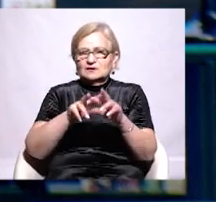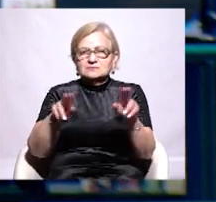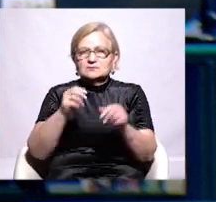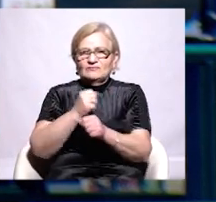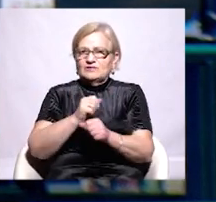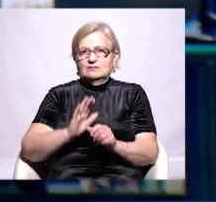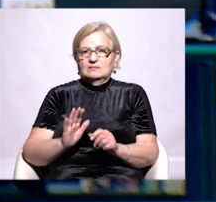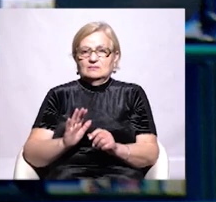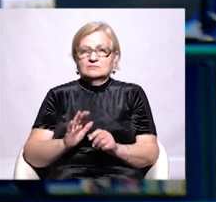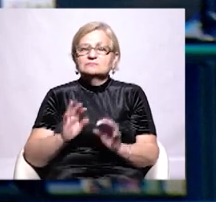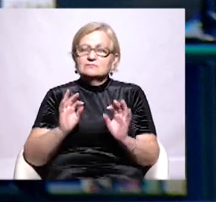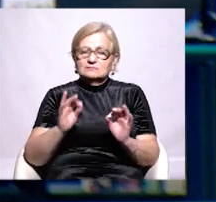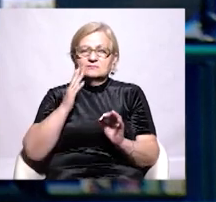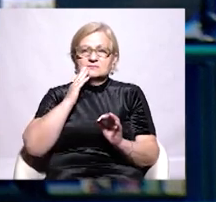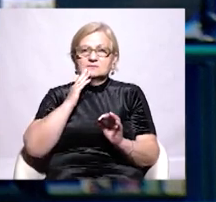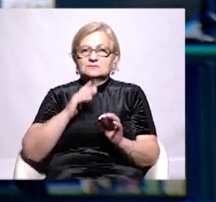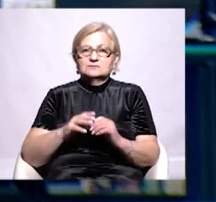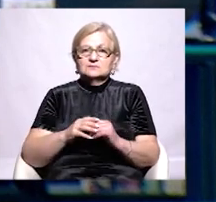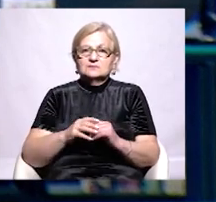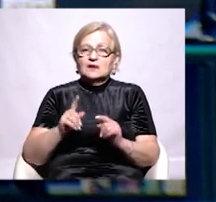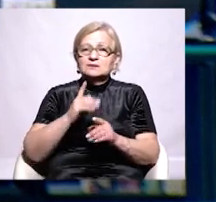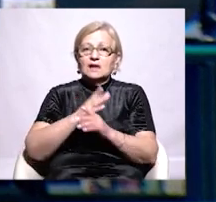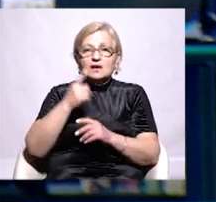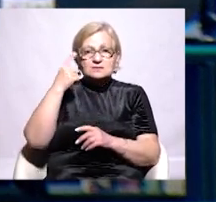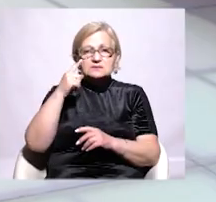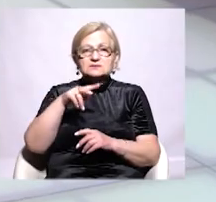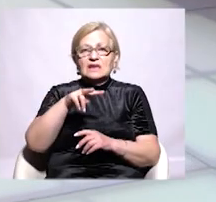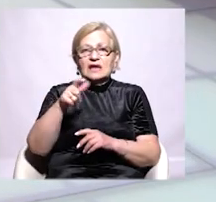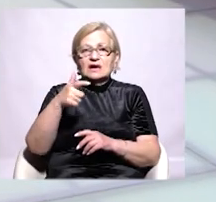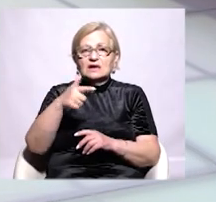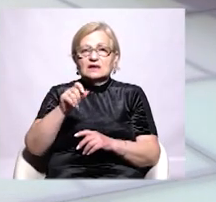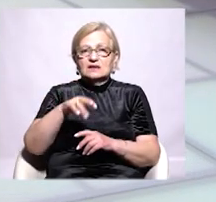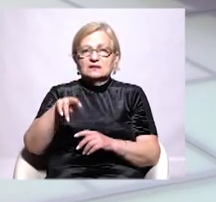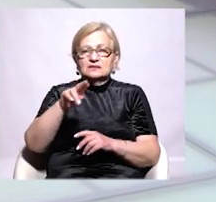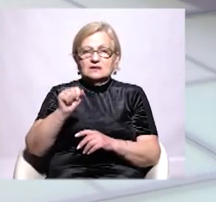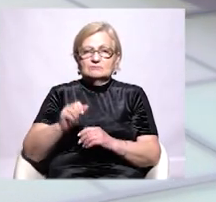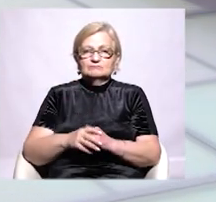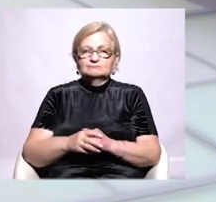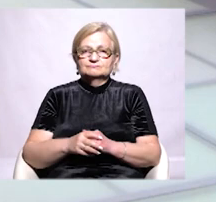sheuzlia. Martalits khart. Ra aris legenda? Legenda